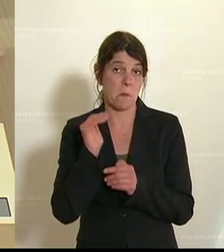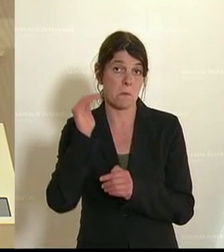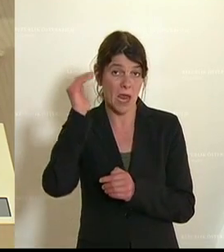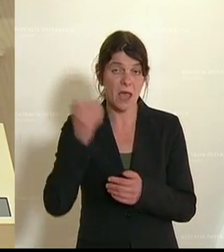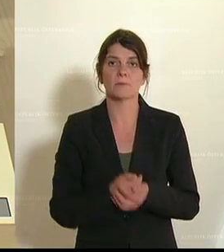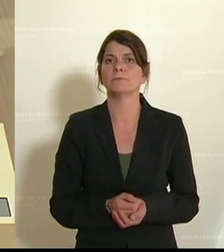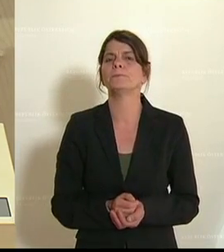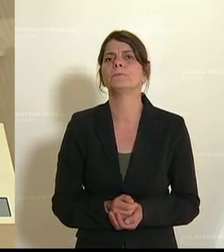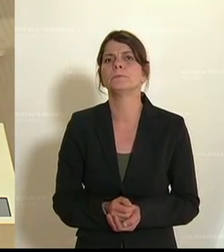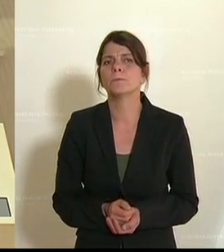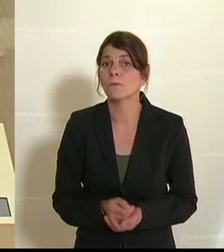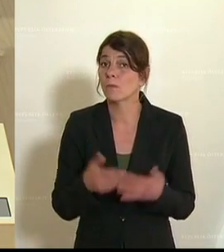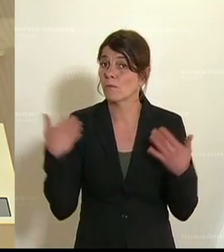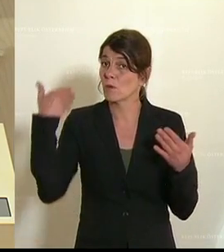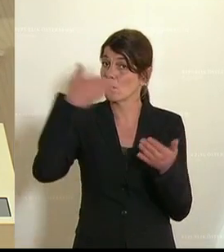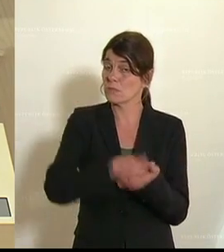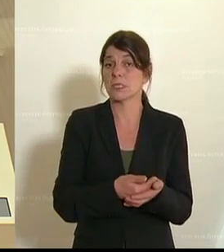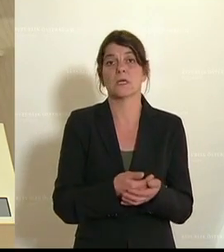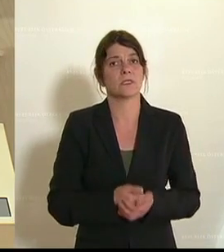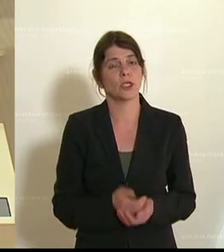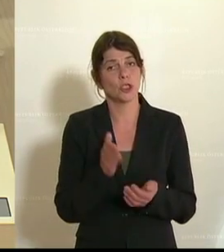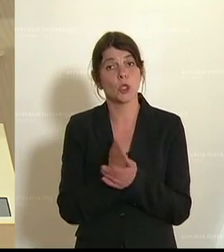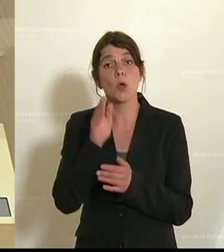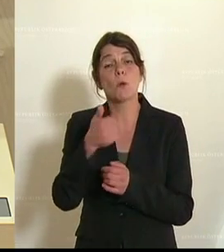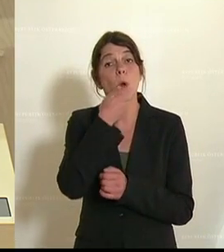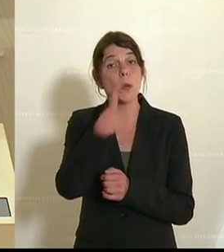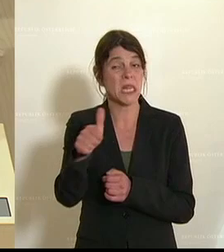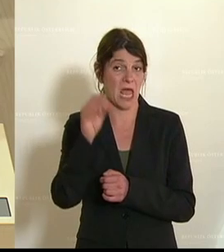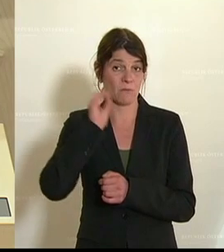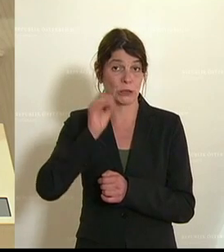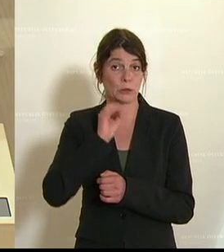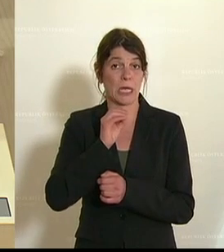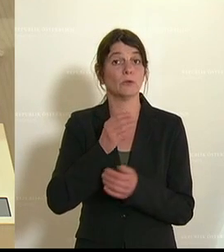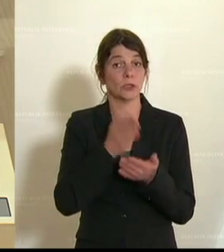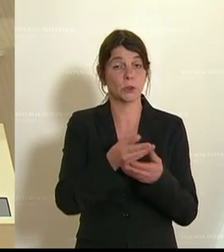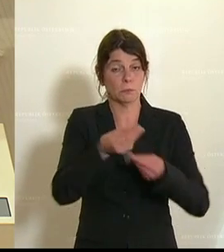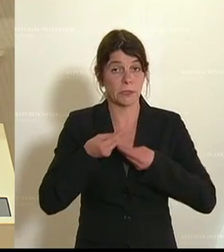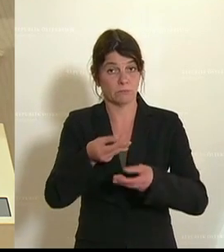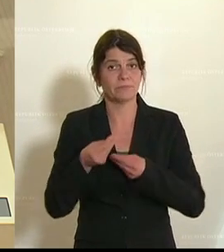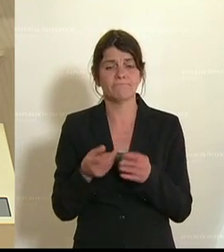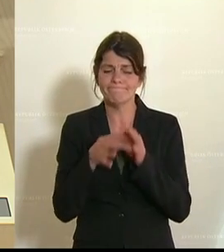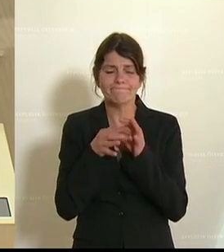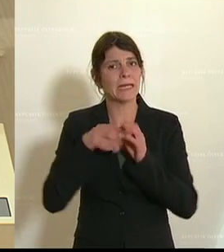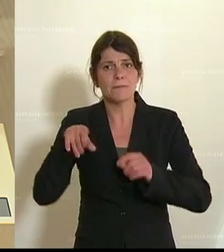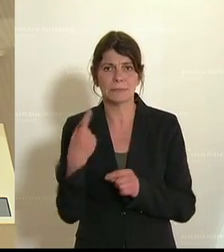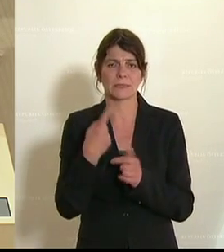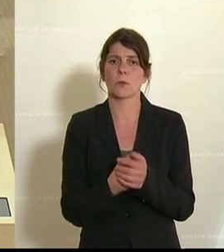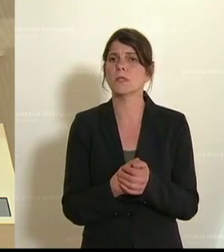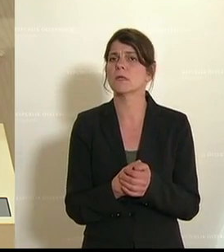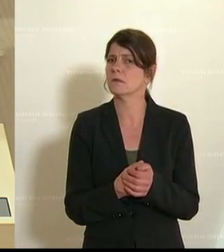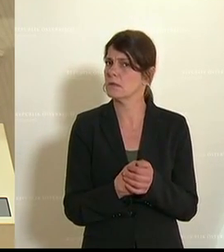gestiegen, sind mehr geworden und bis dato sind über 100 Beschwerden eingegangen. Diese betreffen